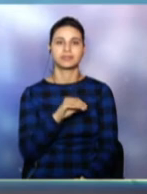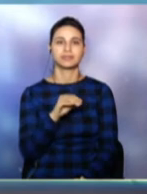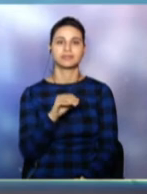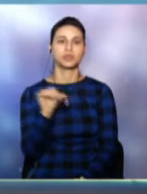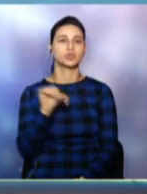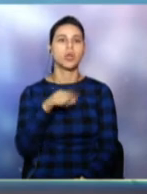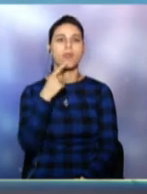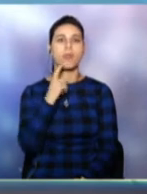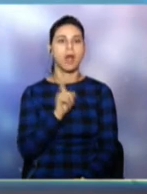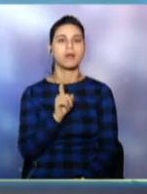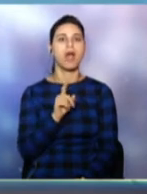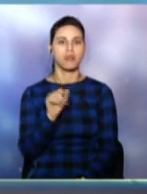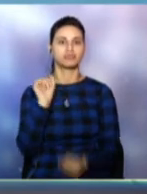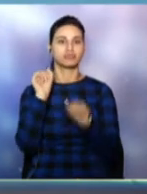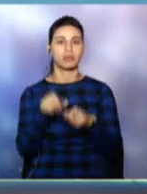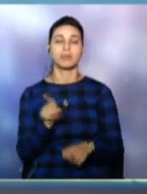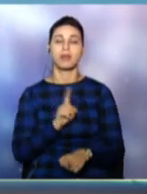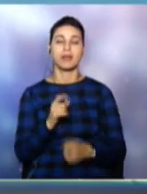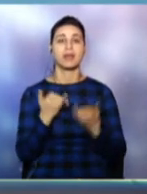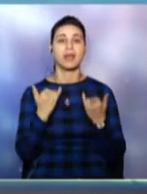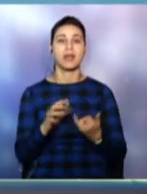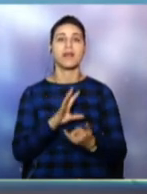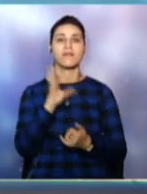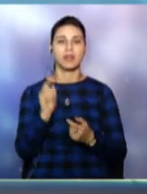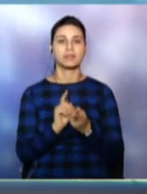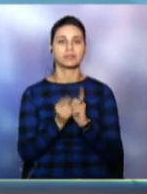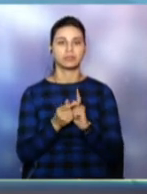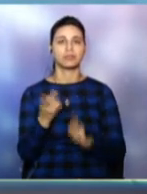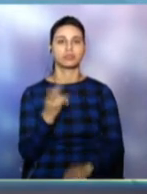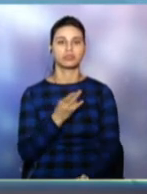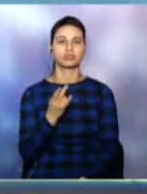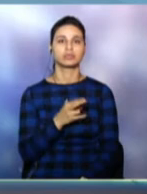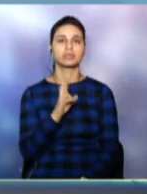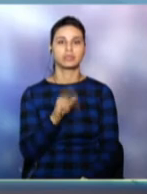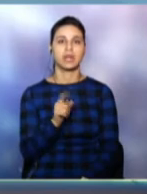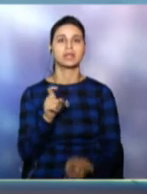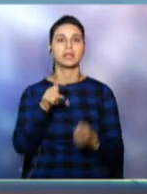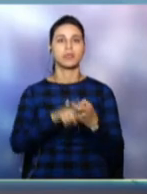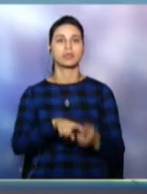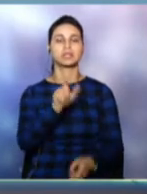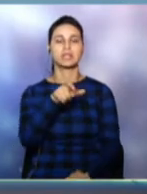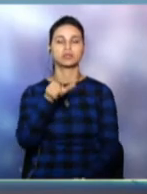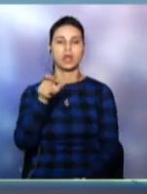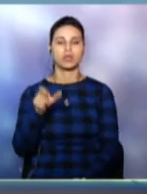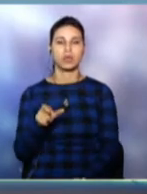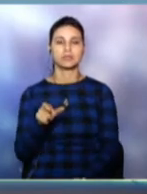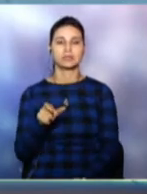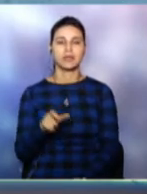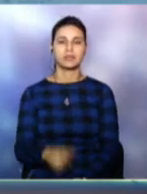და ძალიან დიდი ბედნიერებაა, რომ ეს ყველაფერი იცვლება და დამოკიდებულება საზოგადოებისა